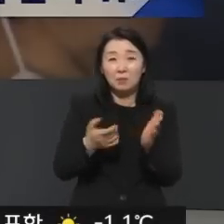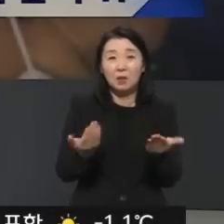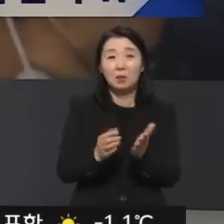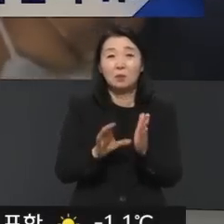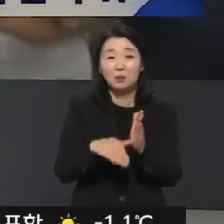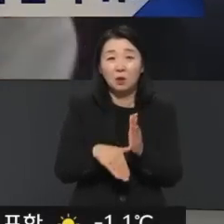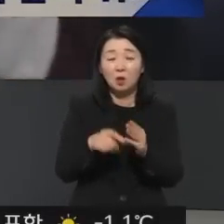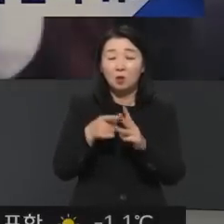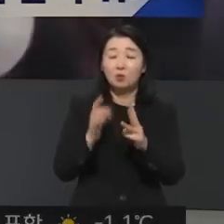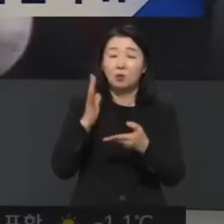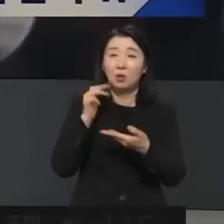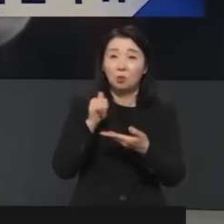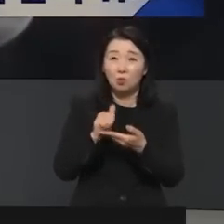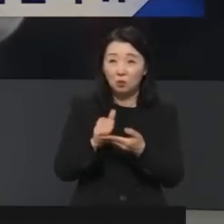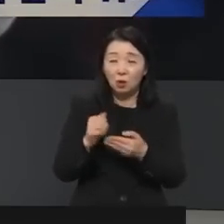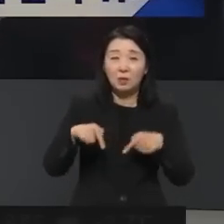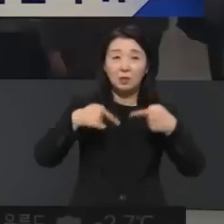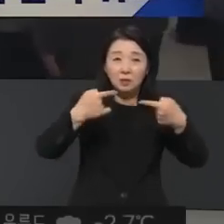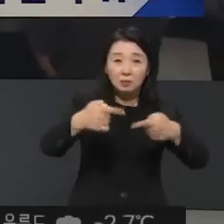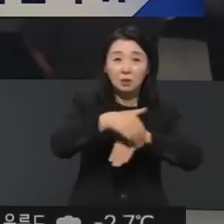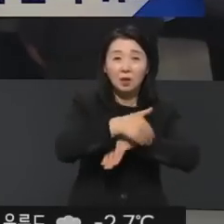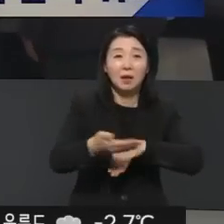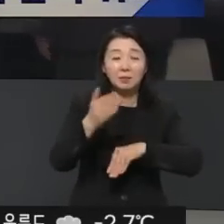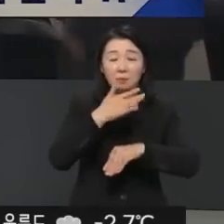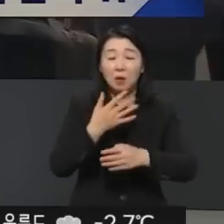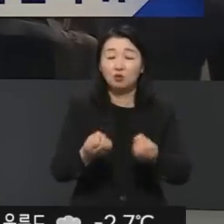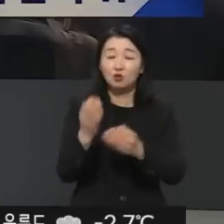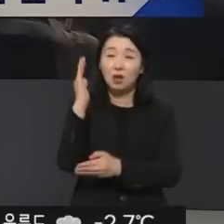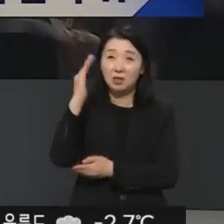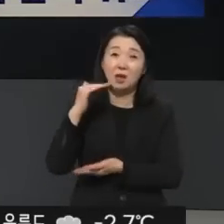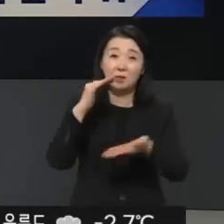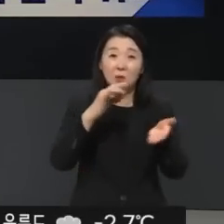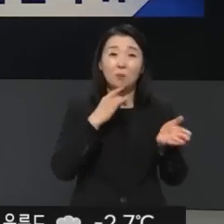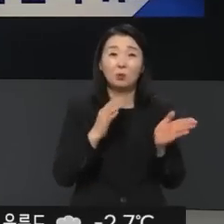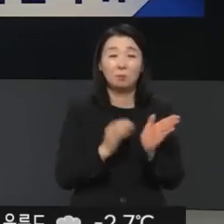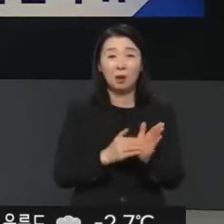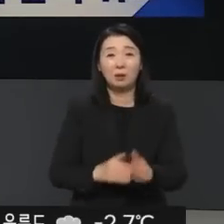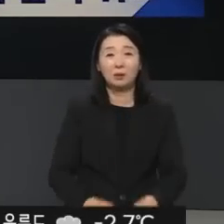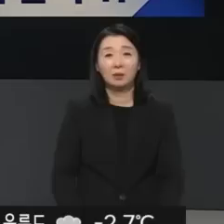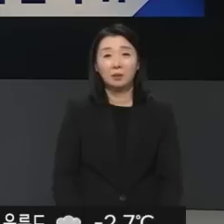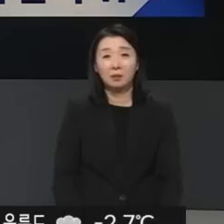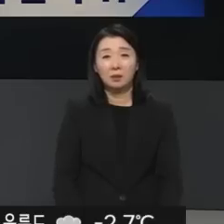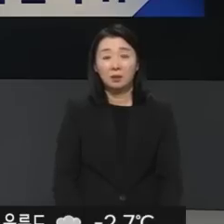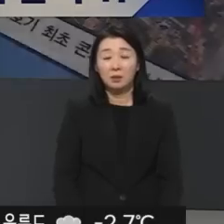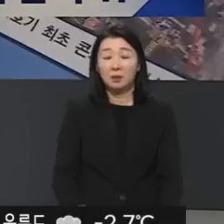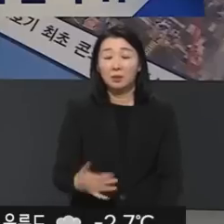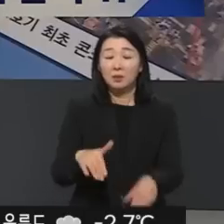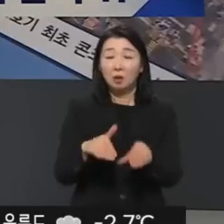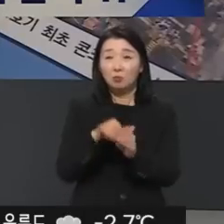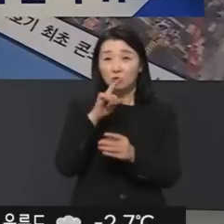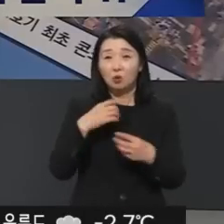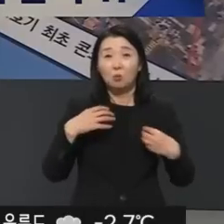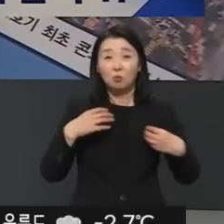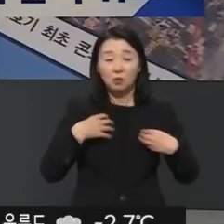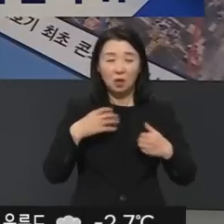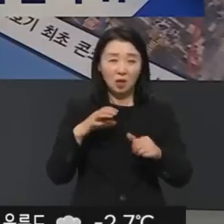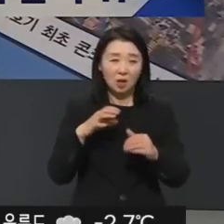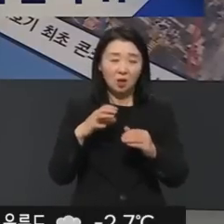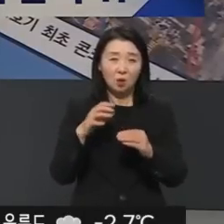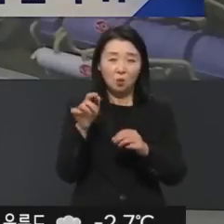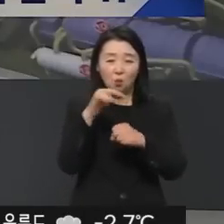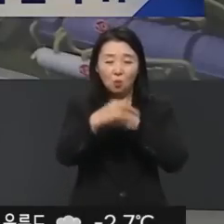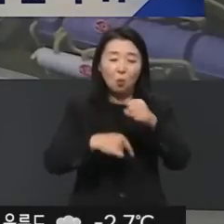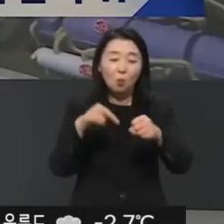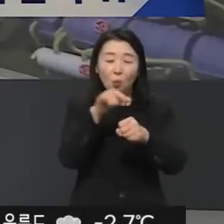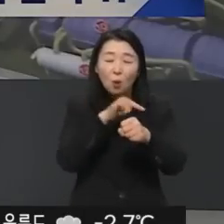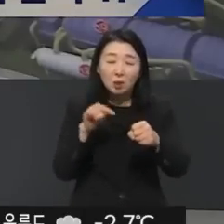윤 대통령은 축사만 보냈는데요. 여기엔 지난 정부 무리하게 추진된 탈원전 정책 폐기했다. 이제 원전